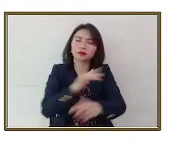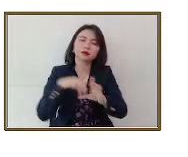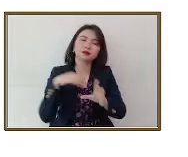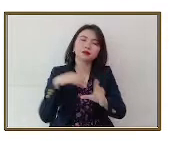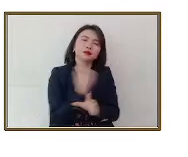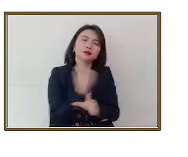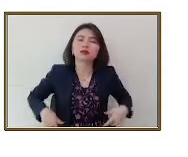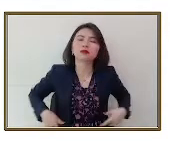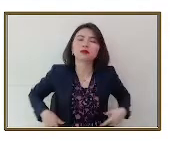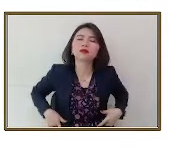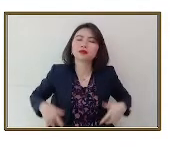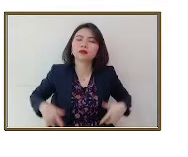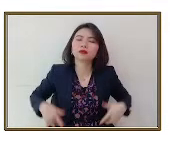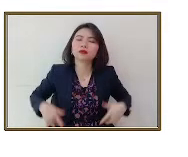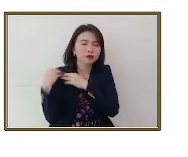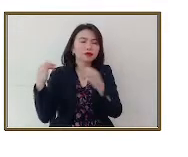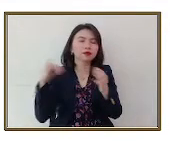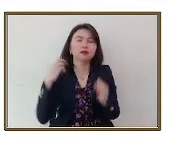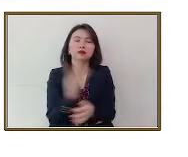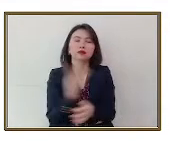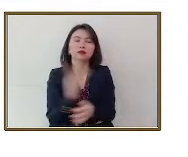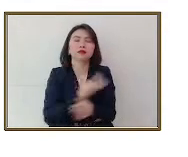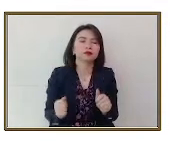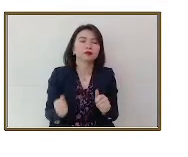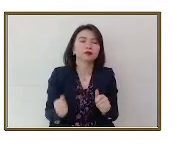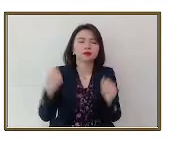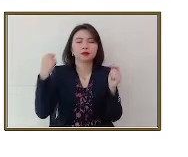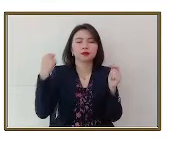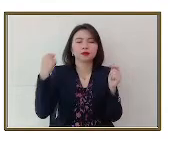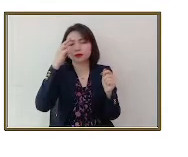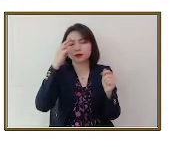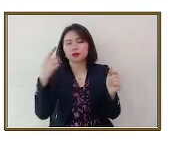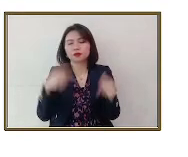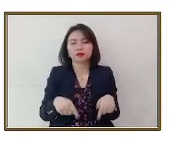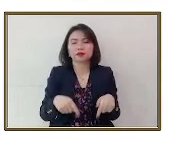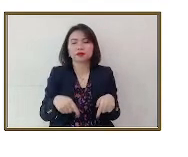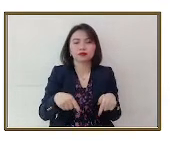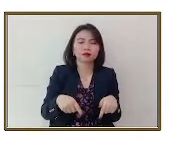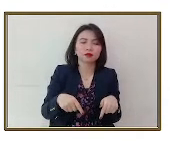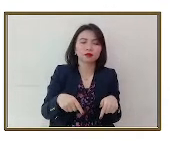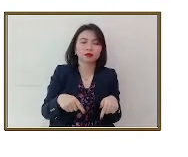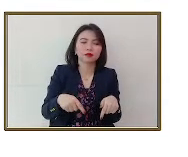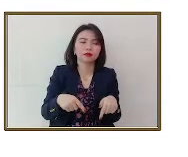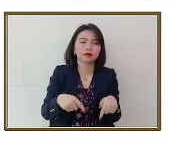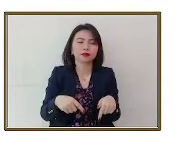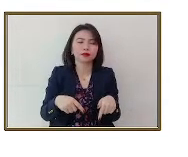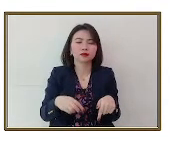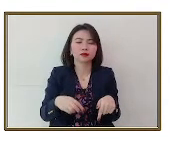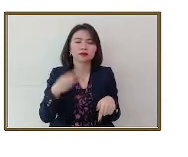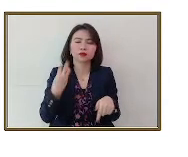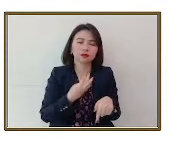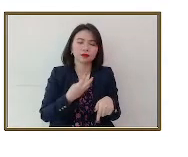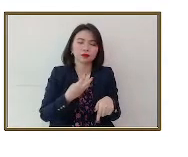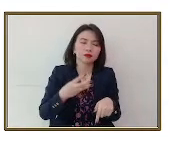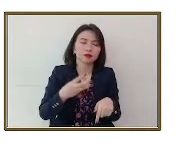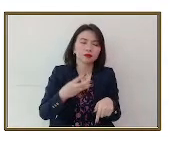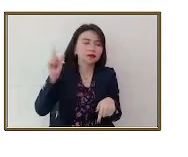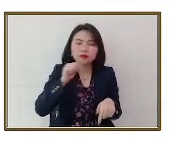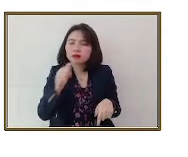namin. Makita po namin ito, Panginoon, na hindi na po kami mag-aalinlangan sa